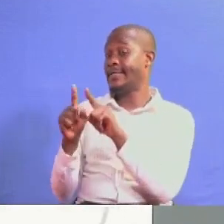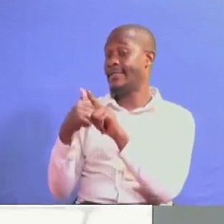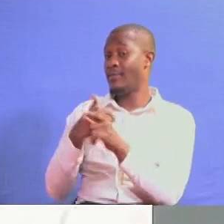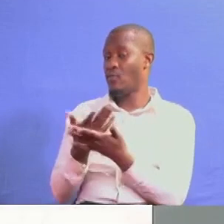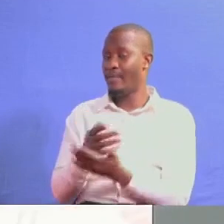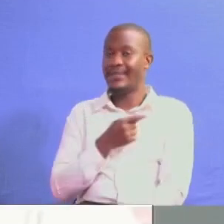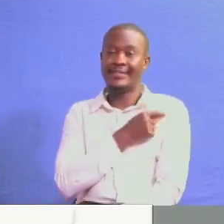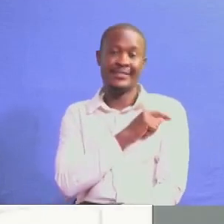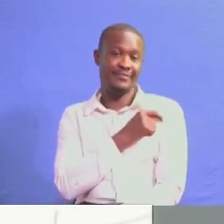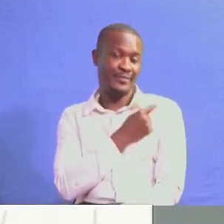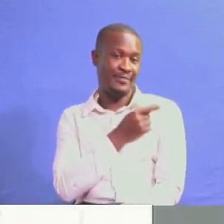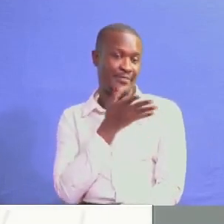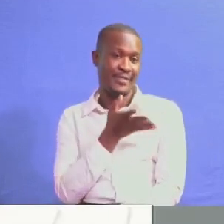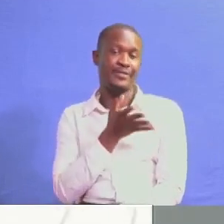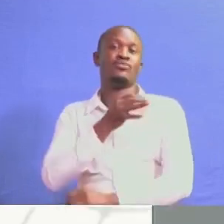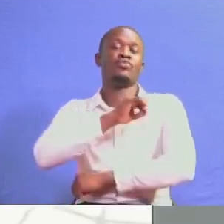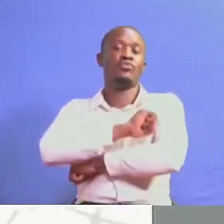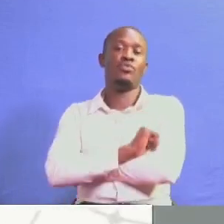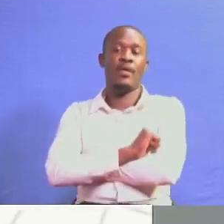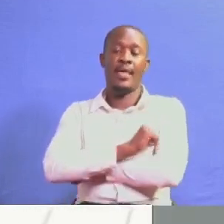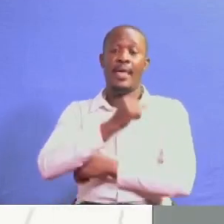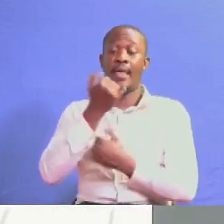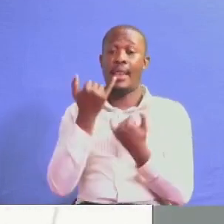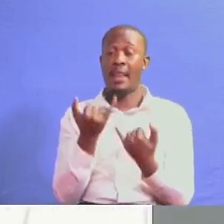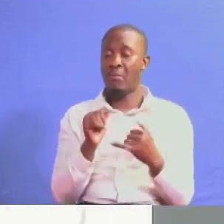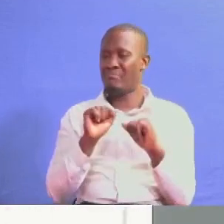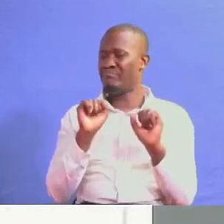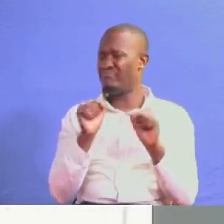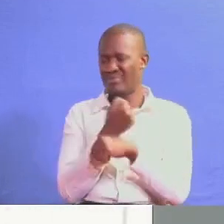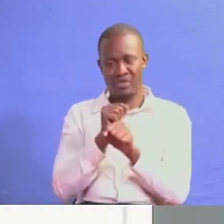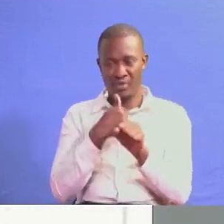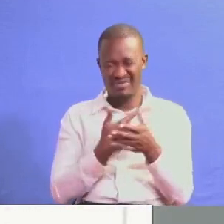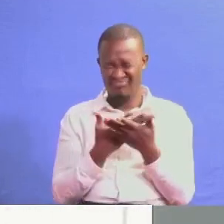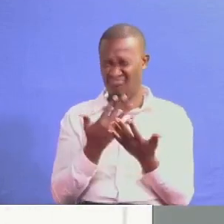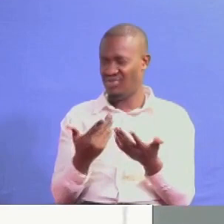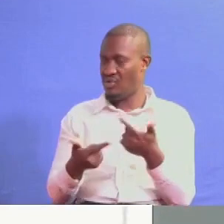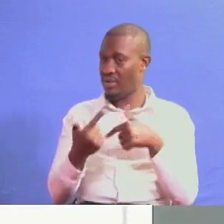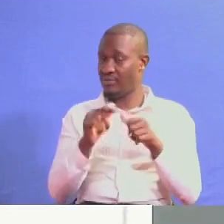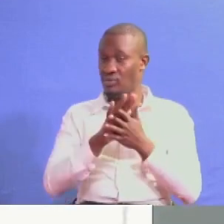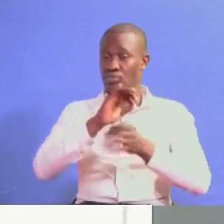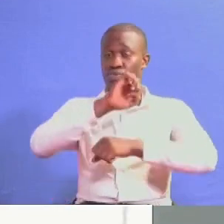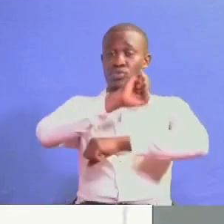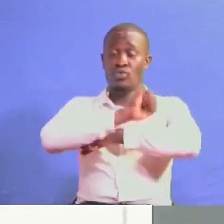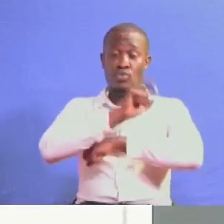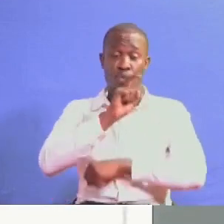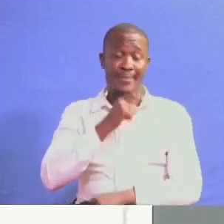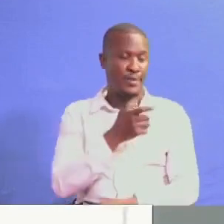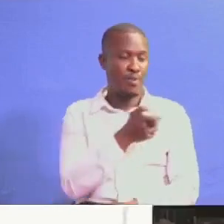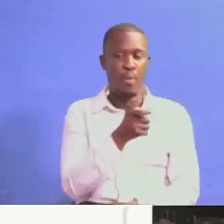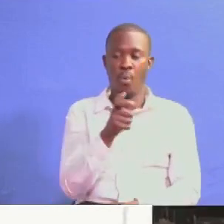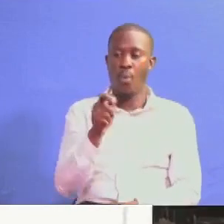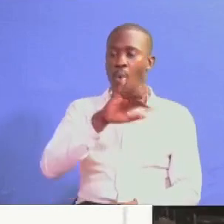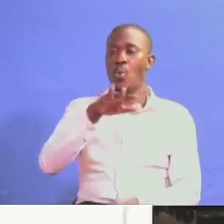matibabu kwa hii shule yetu. Sasa ingekuwa vyema watoto warudi shuleni mpaka ipigwe dawa shule